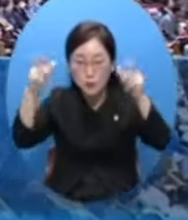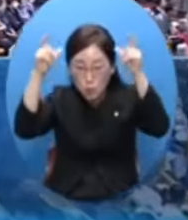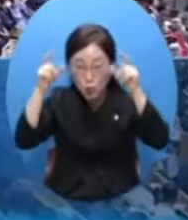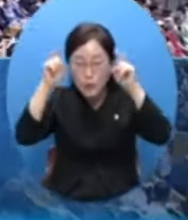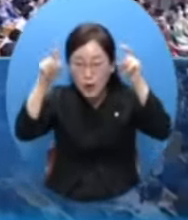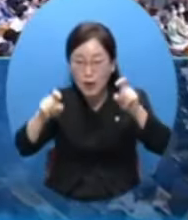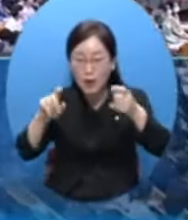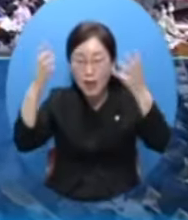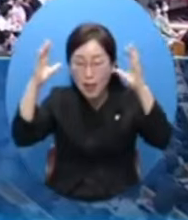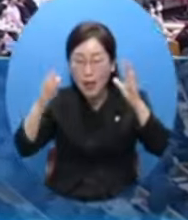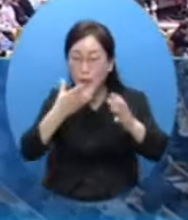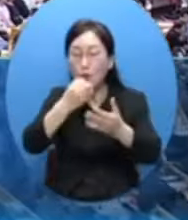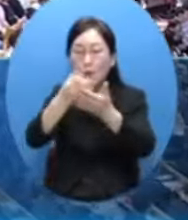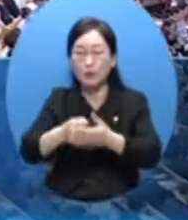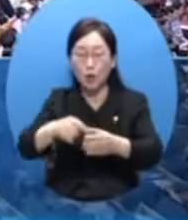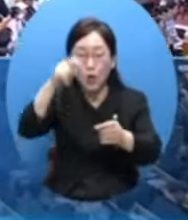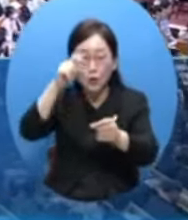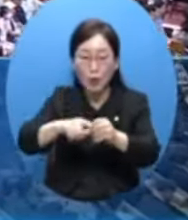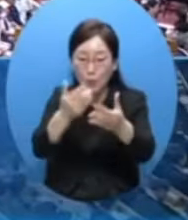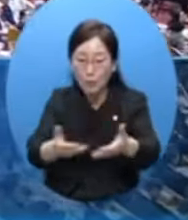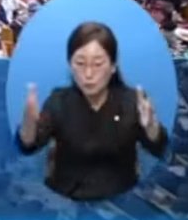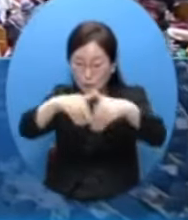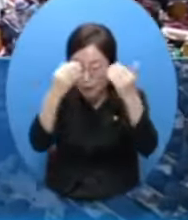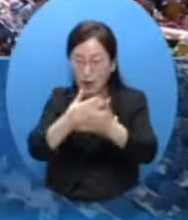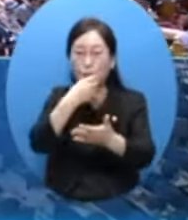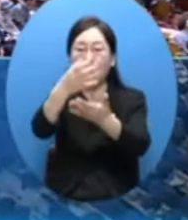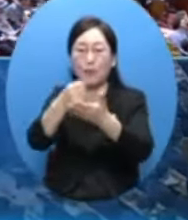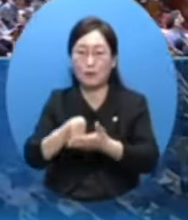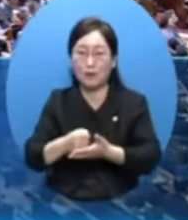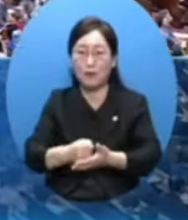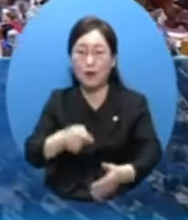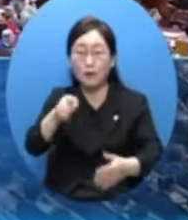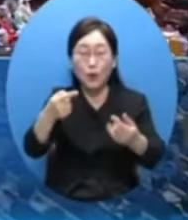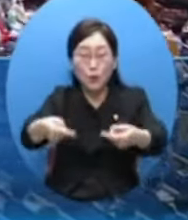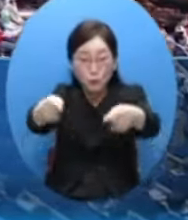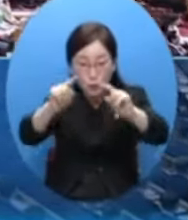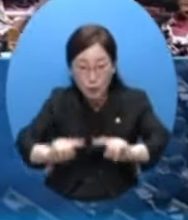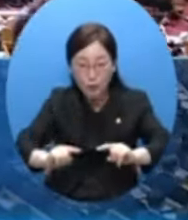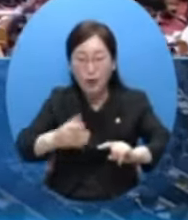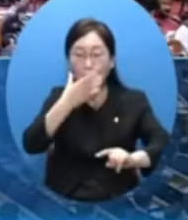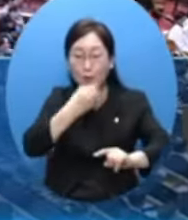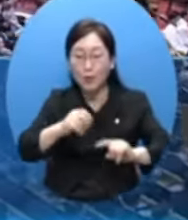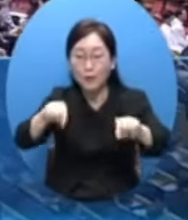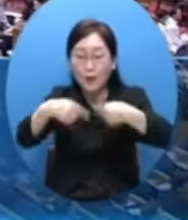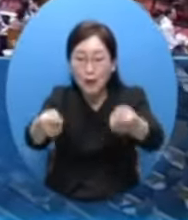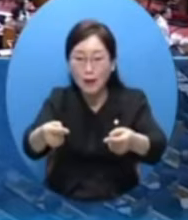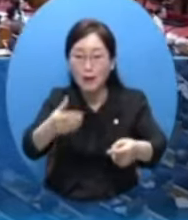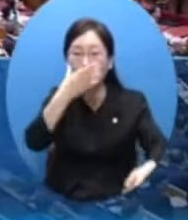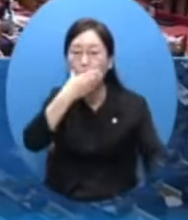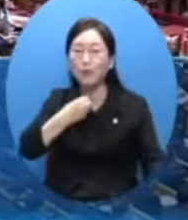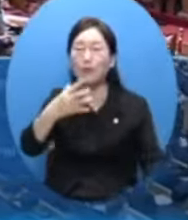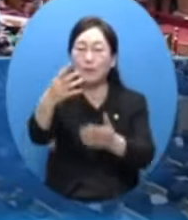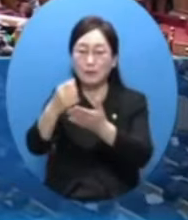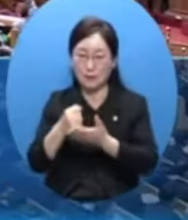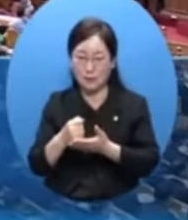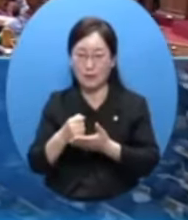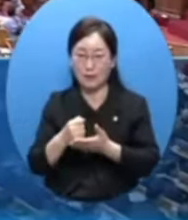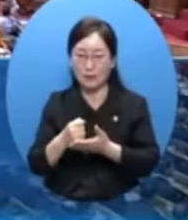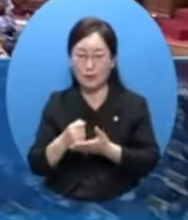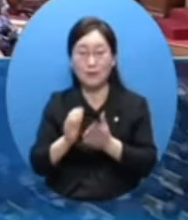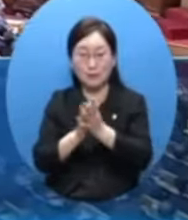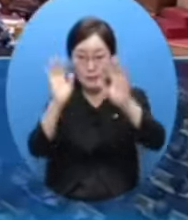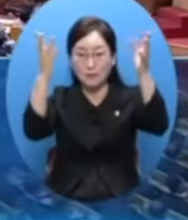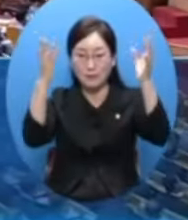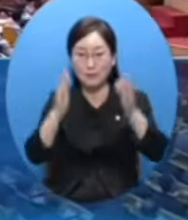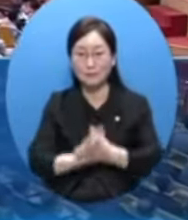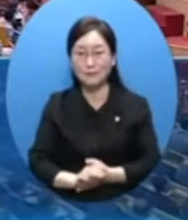것이며 내 광주리와 떡반죽 그릇이 복을 받을 것이며 내가 들어와도 복을 받고 나가도 복을 받을 것이니라.